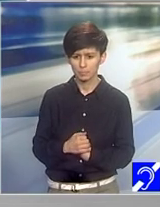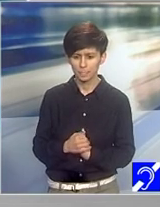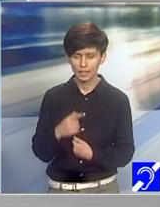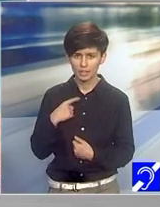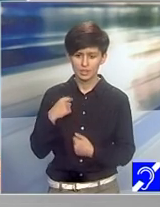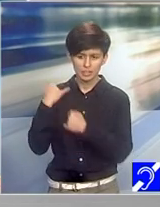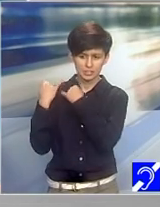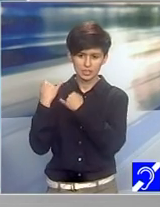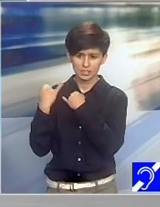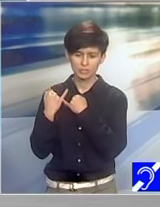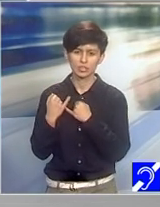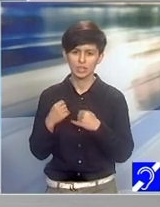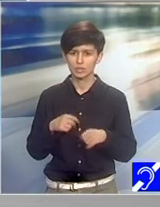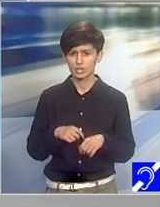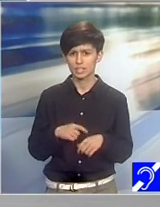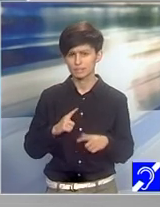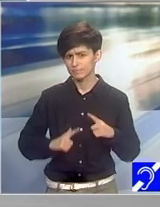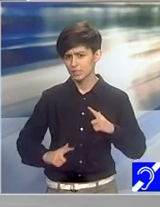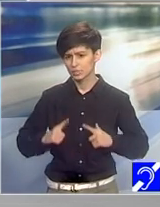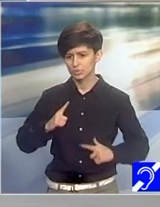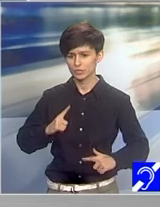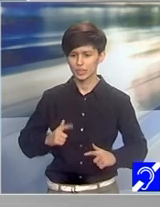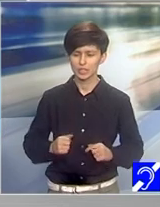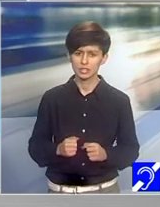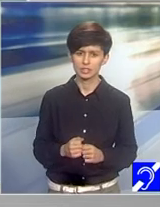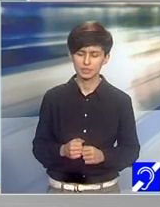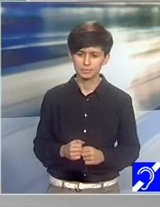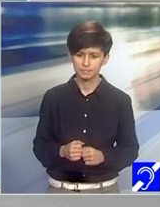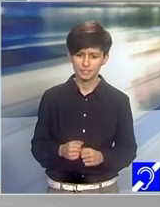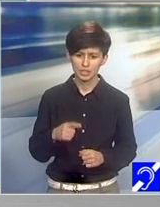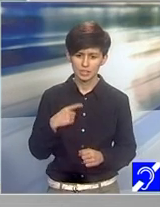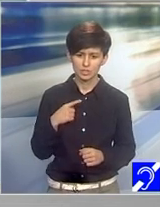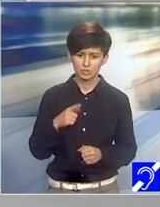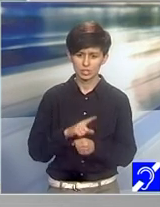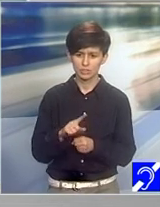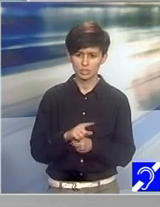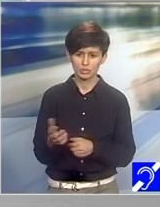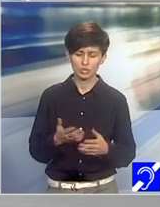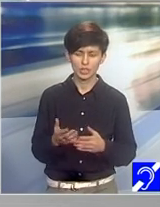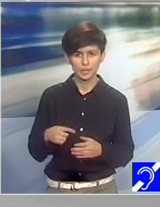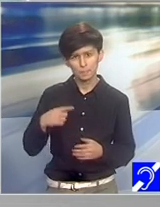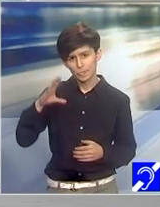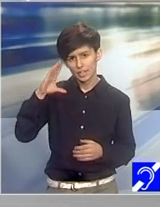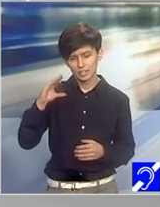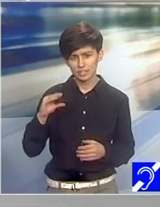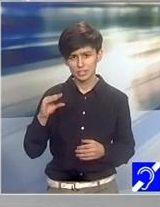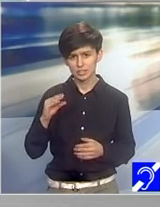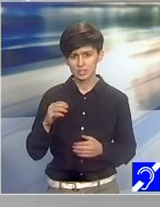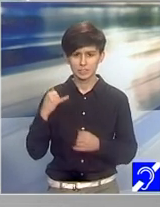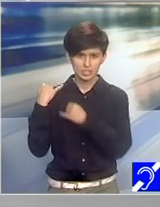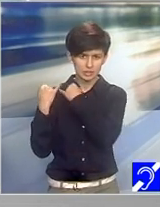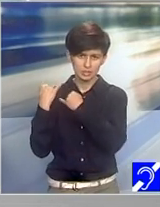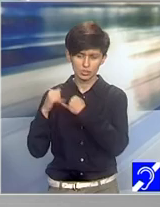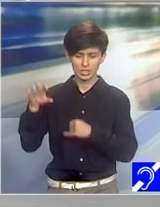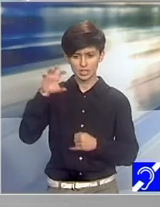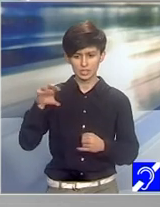adevărat. Uneori chiar despre asta e vorba, în principal. Așa este și sunt și aspecte care, în celelalte sinteze de istoria Transilvaniei pe care le-am